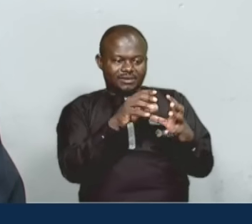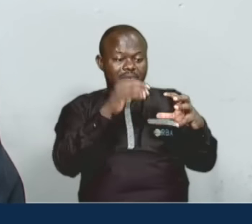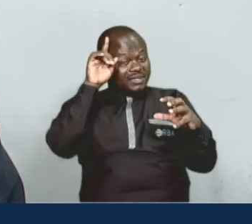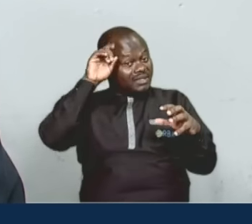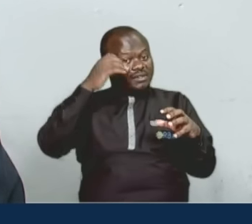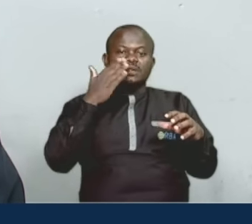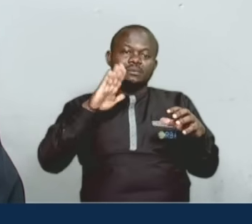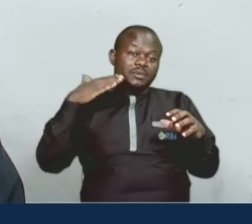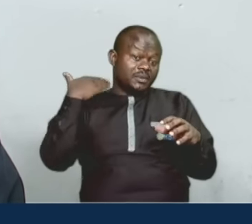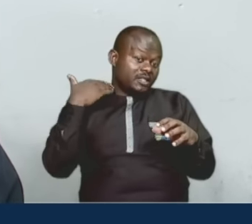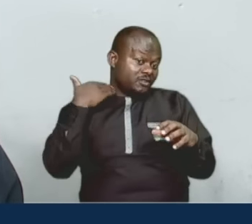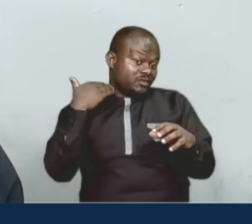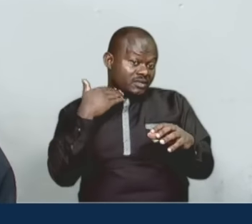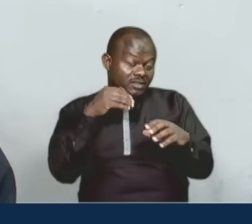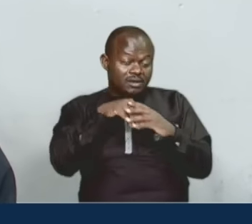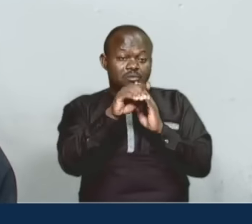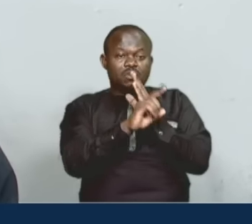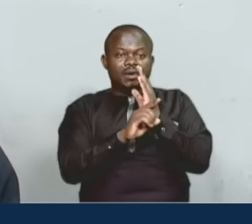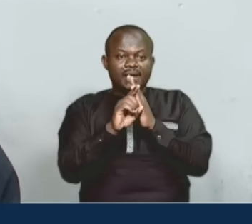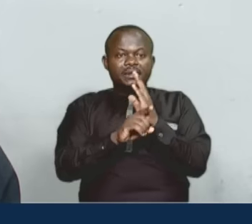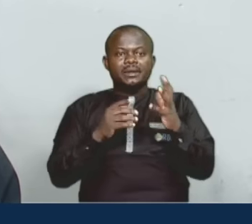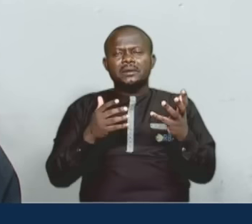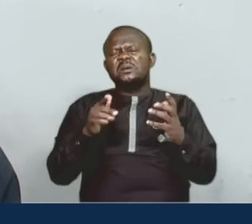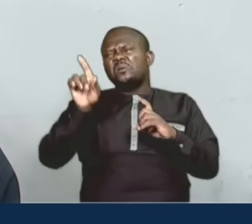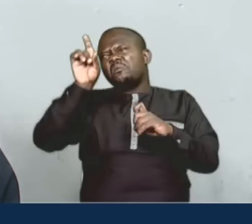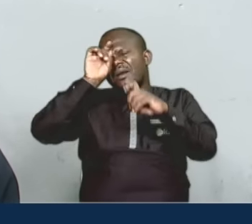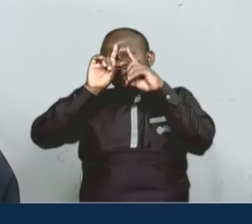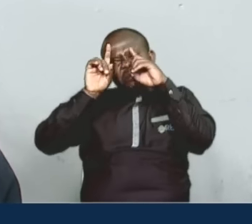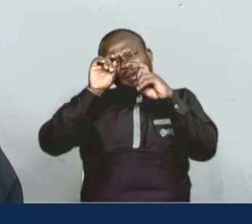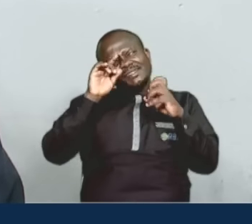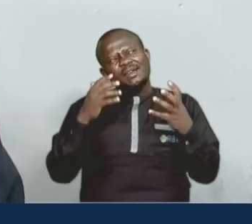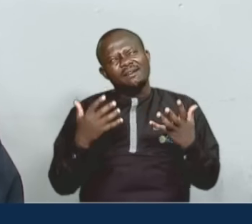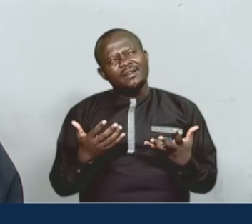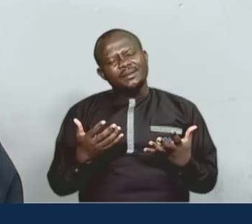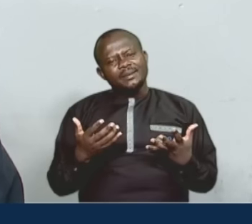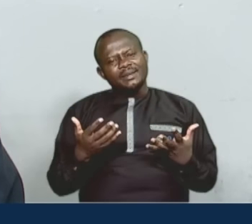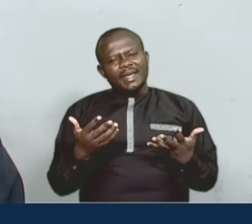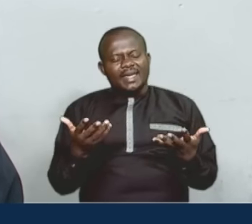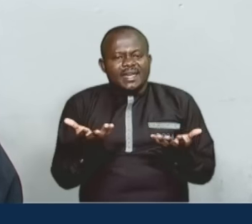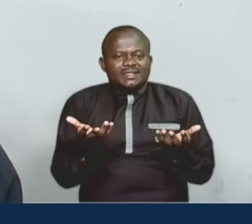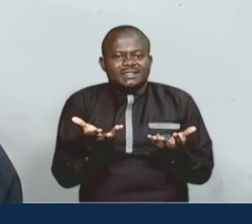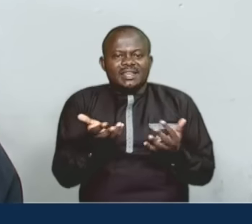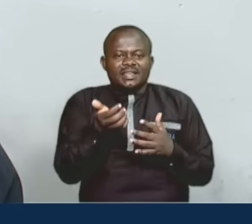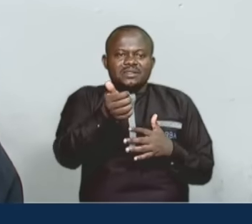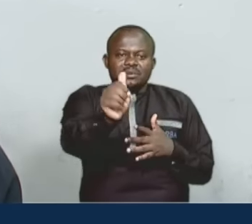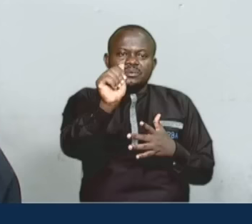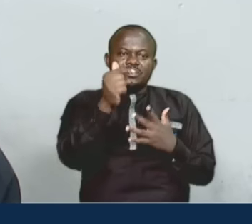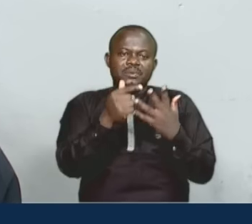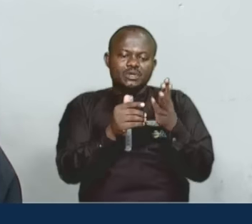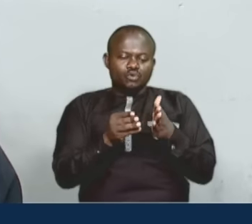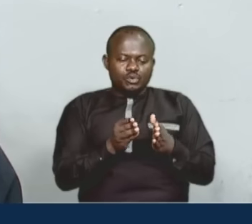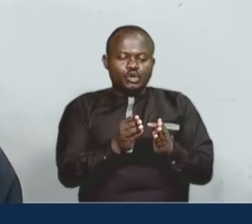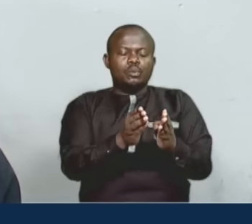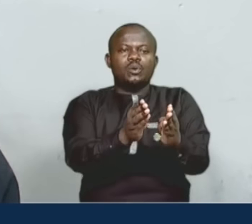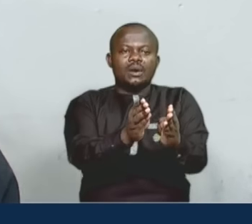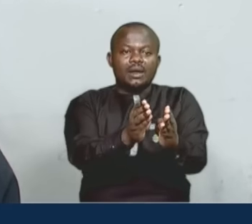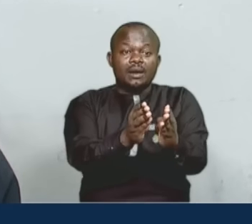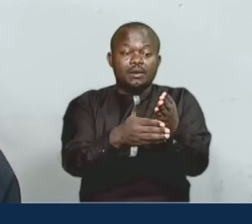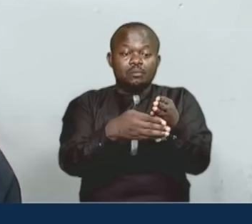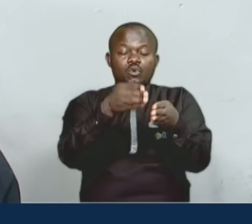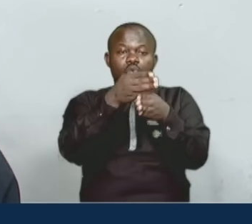ya genocide mu karere wakwibaza niba ibyo ngibyo biganisha